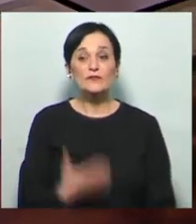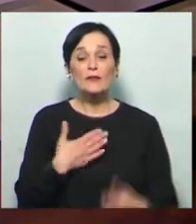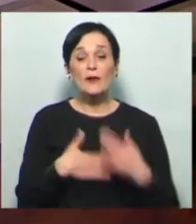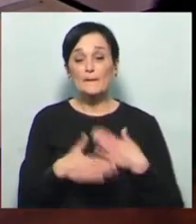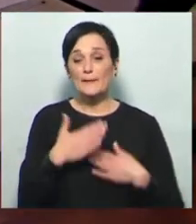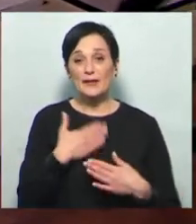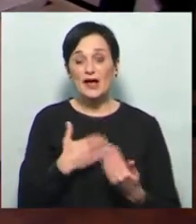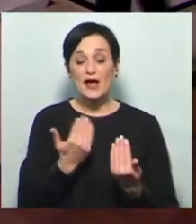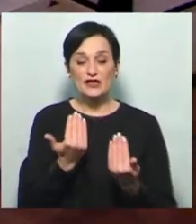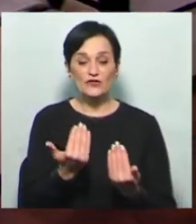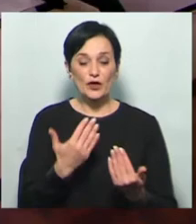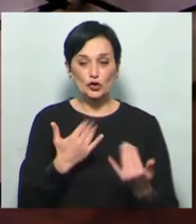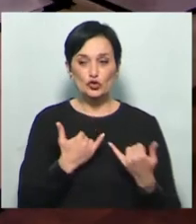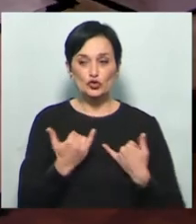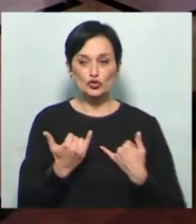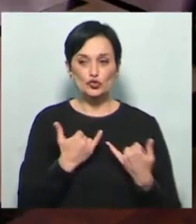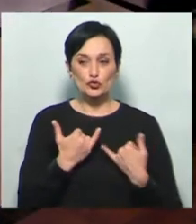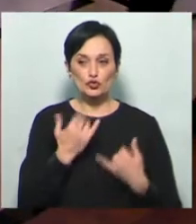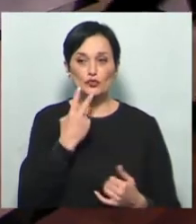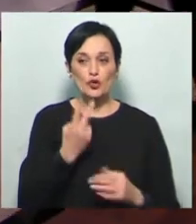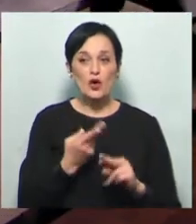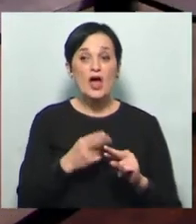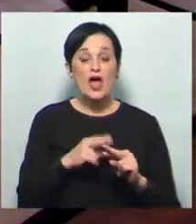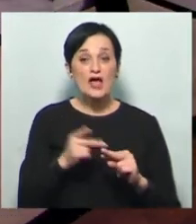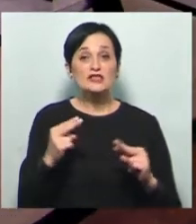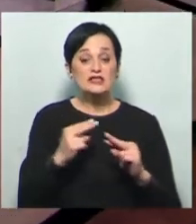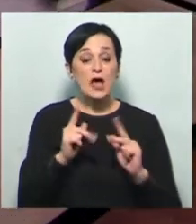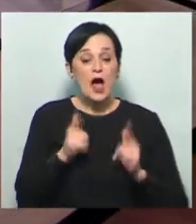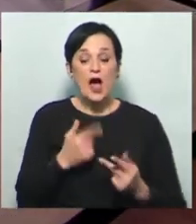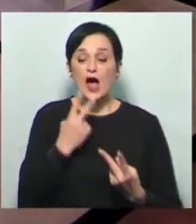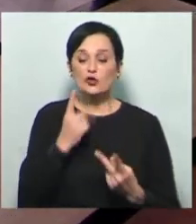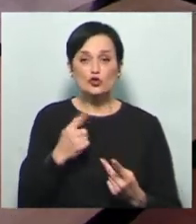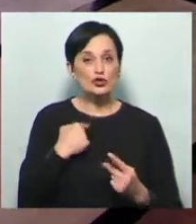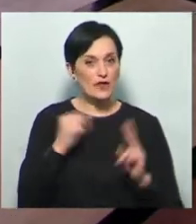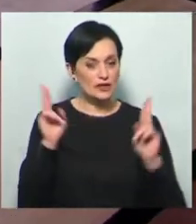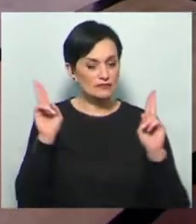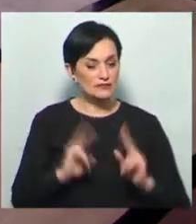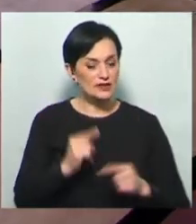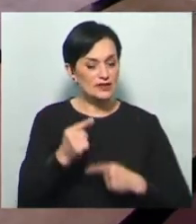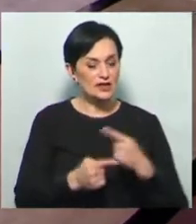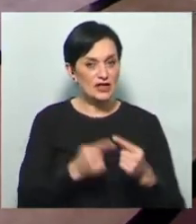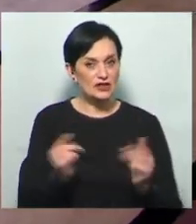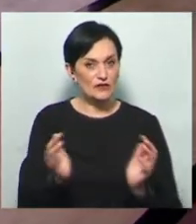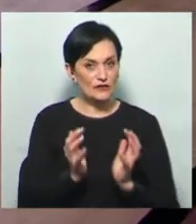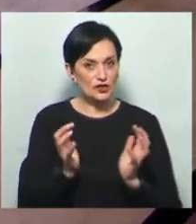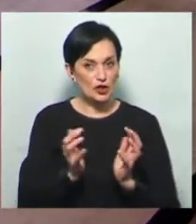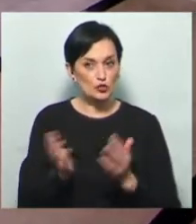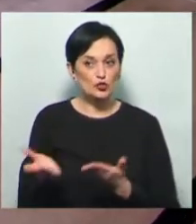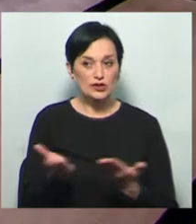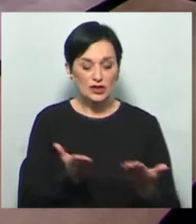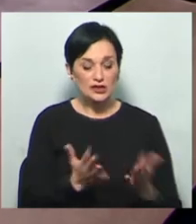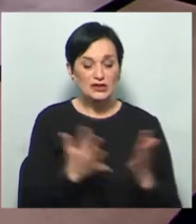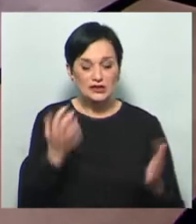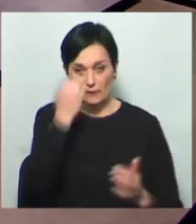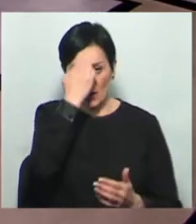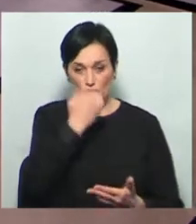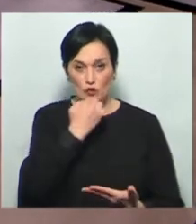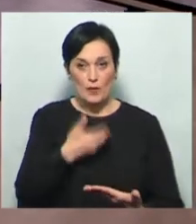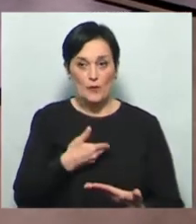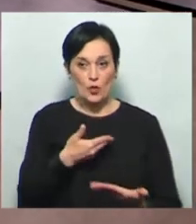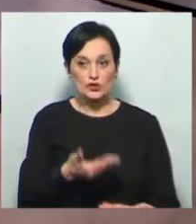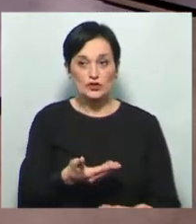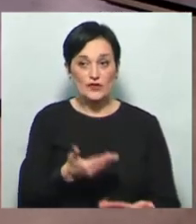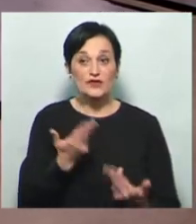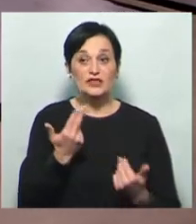მიხარია თქვენი სტუმრობა. ეს იმას ადასტურებს, რომ ჩვენ ტრადიციას ვინარჩუნებთ. დაბრძანდით. დიდი მადლობა მოწვევისთვის.